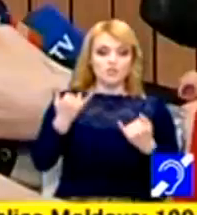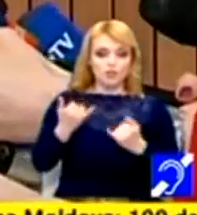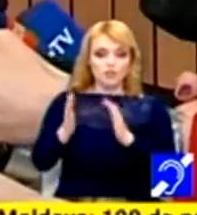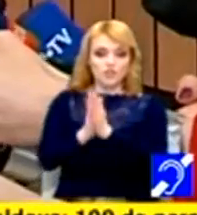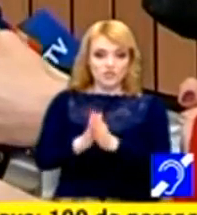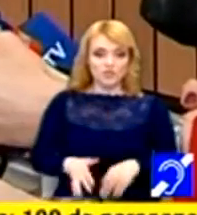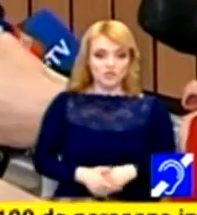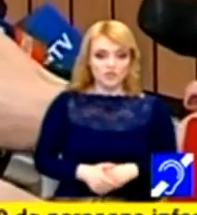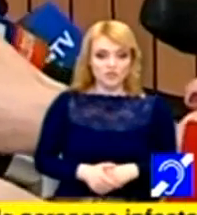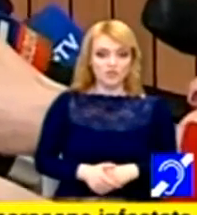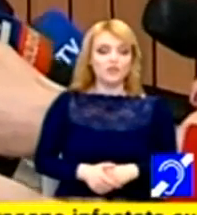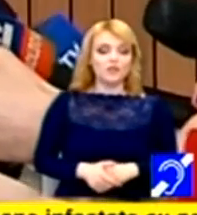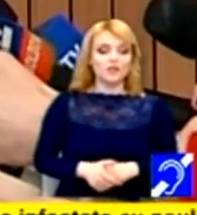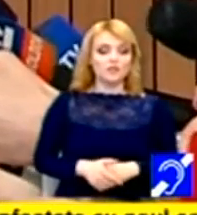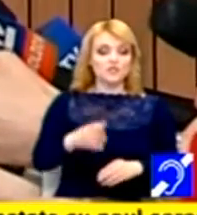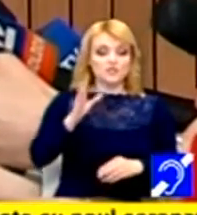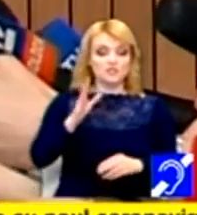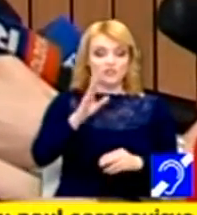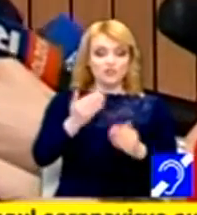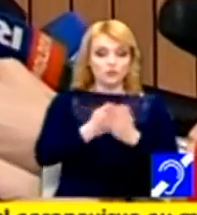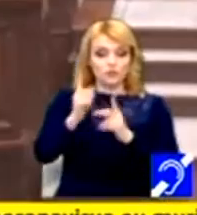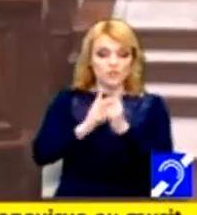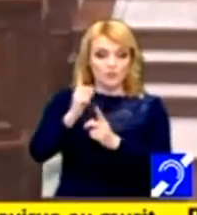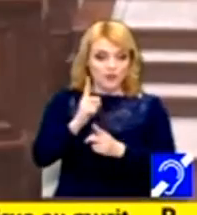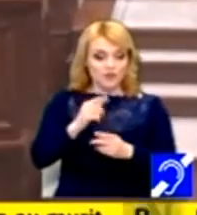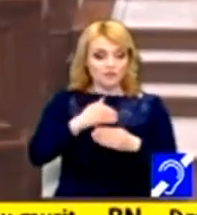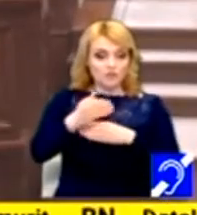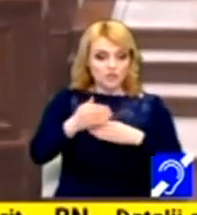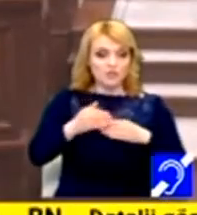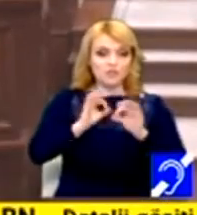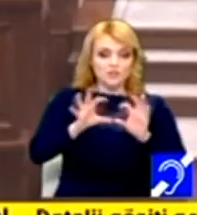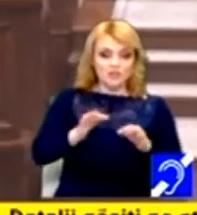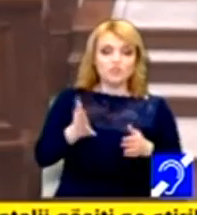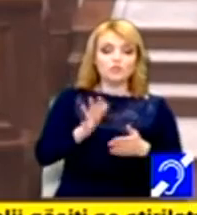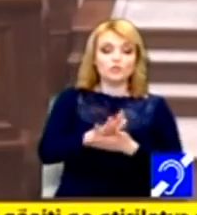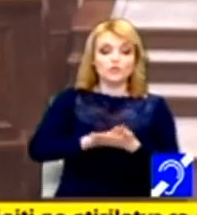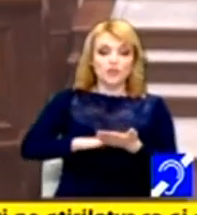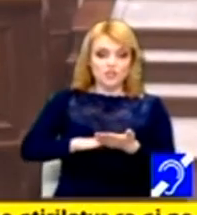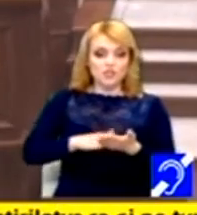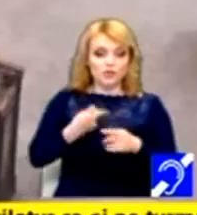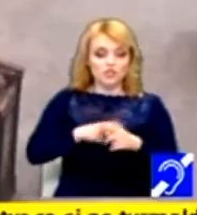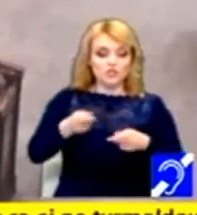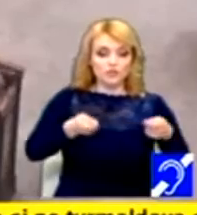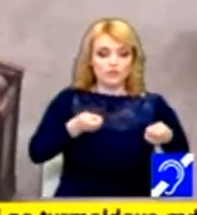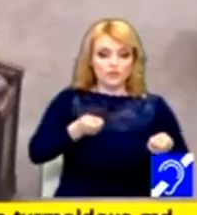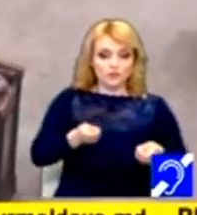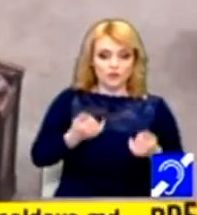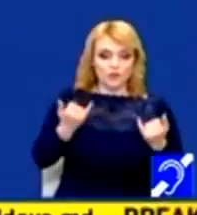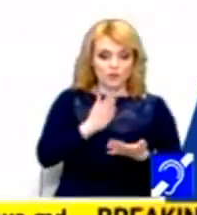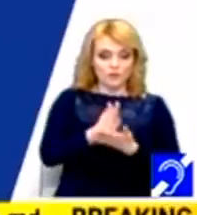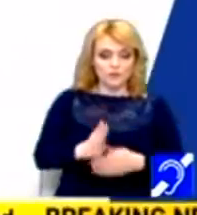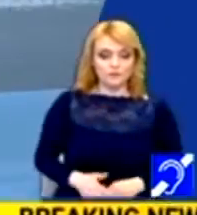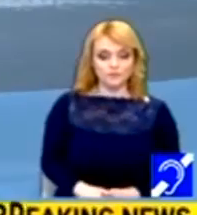de a înainta o moțiune de cenzură. Mai târziu, în telejurnal, discutăm care sunt șansele unui astfel de demers în actuala conjunctură